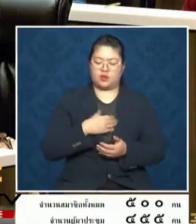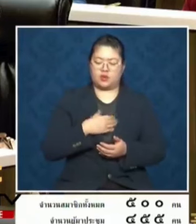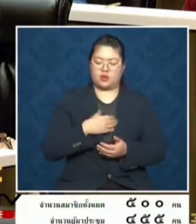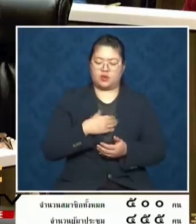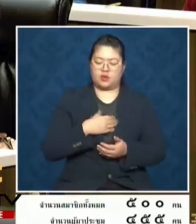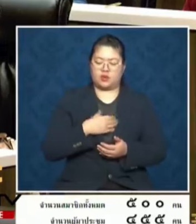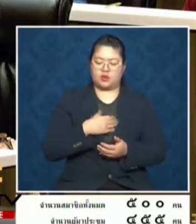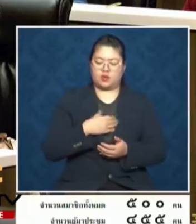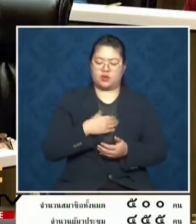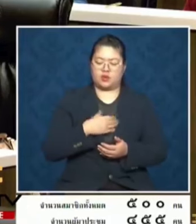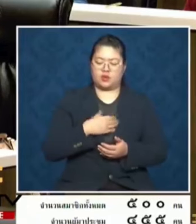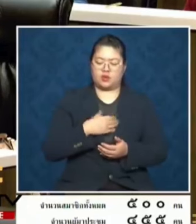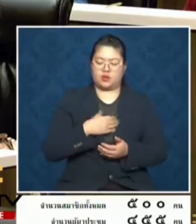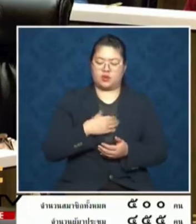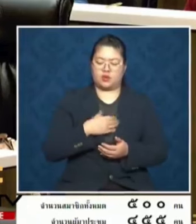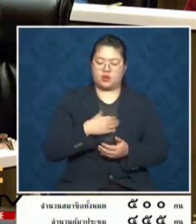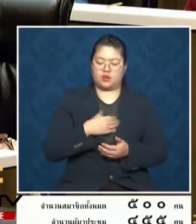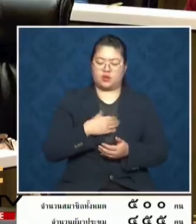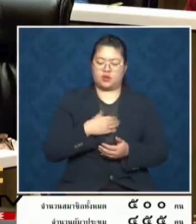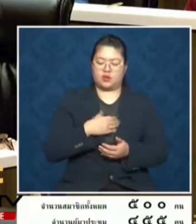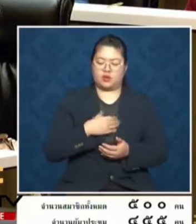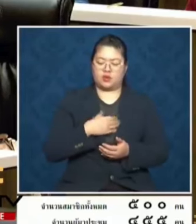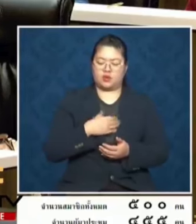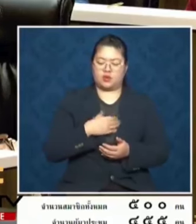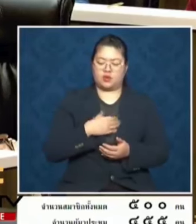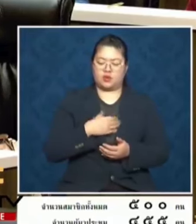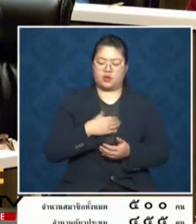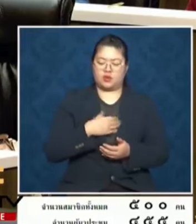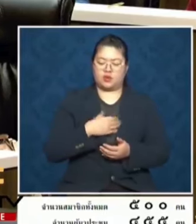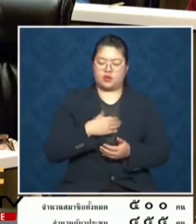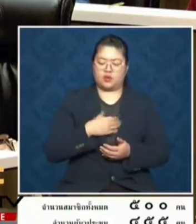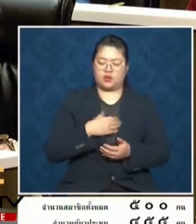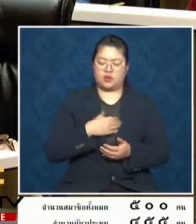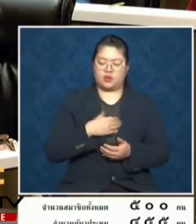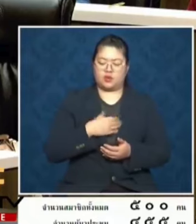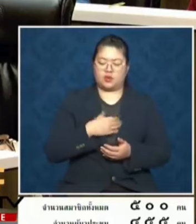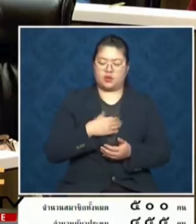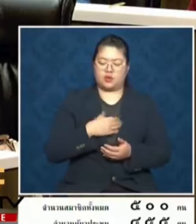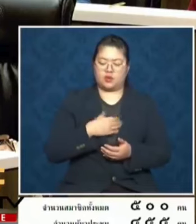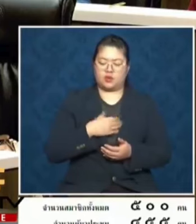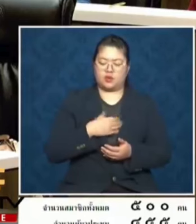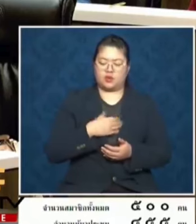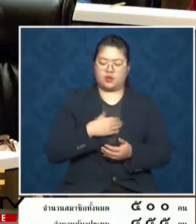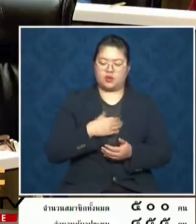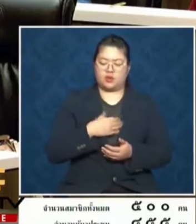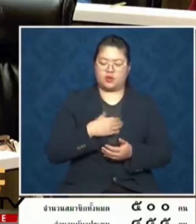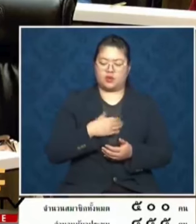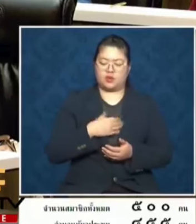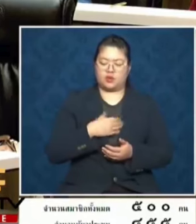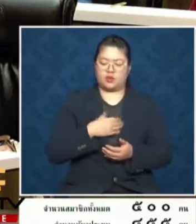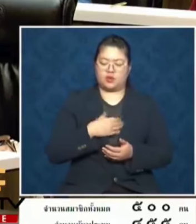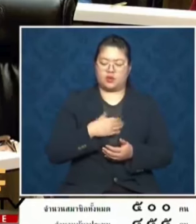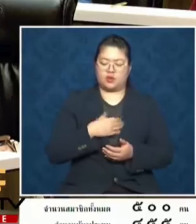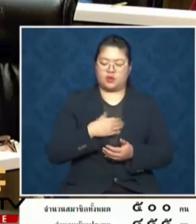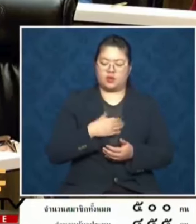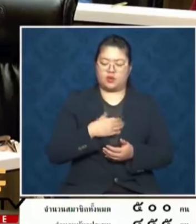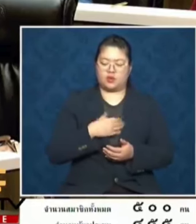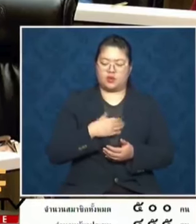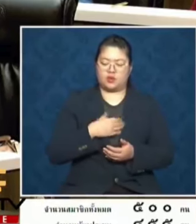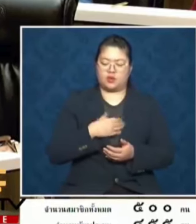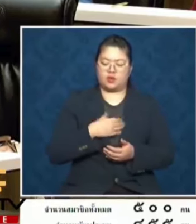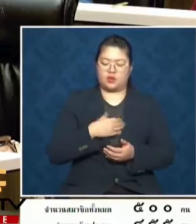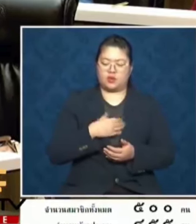แนนในขณะที่ภาพรวมอยู่ที่45เฉลี่ยภูมิภาคเอเชียอยู่ที่47ดูสิครับท่านประธานความมั่น